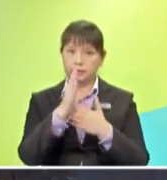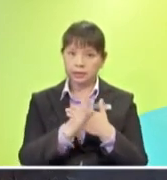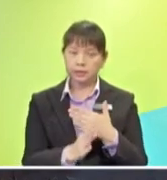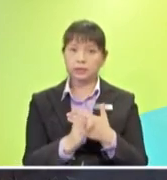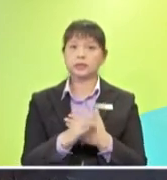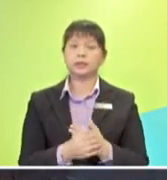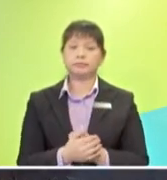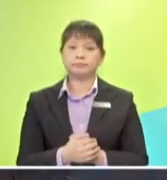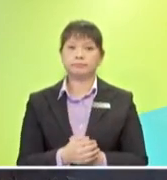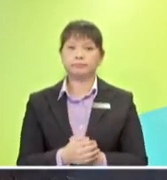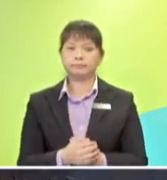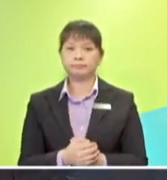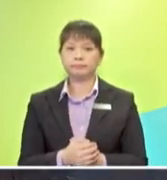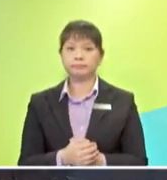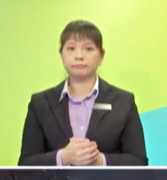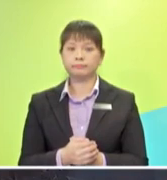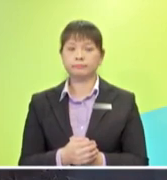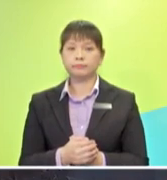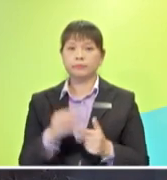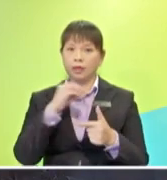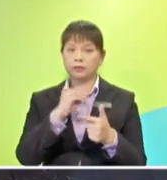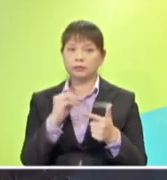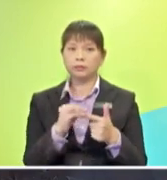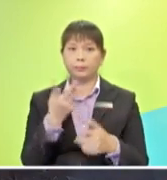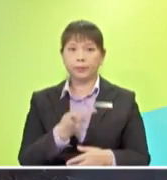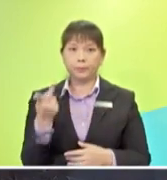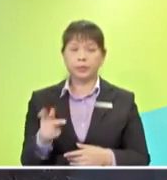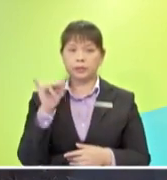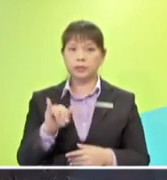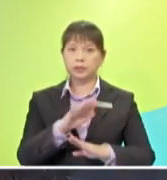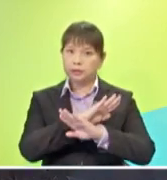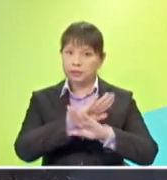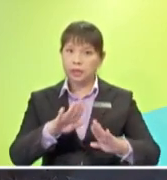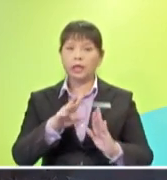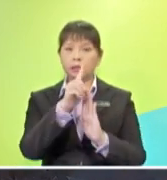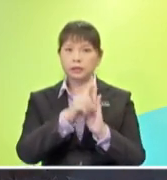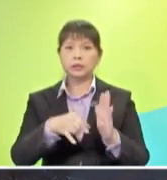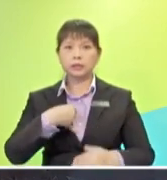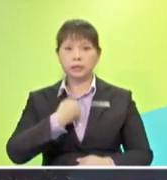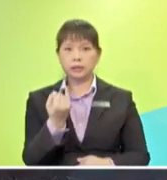kemalaman atau pembicara-perkara yang tidak diingini